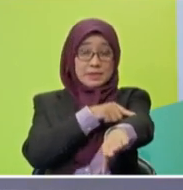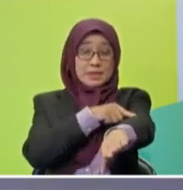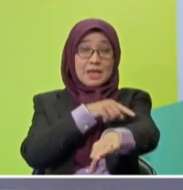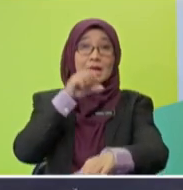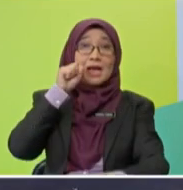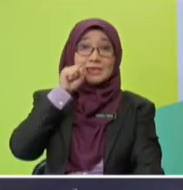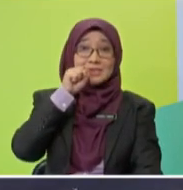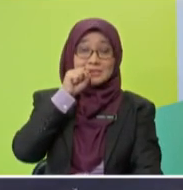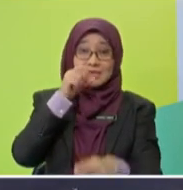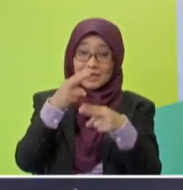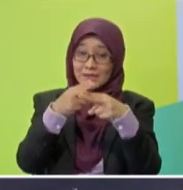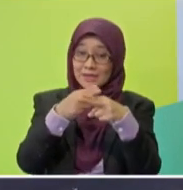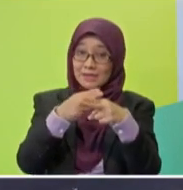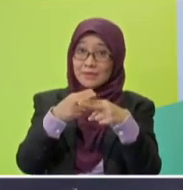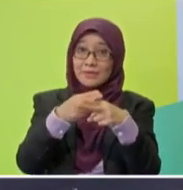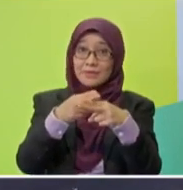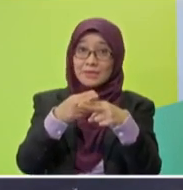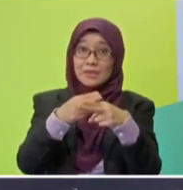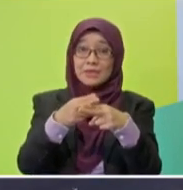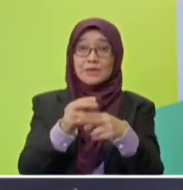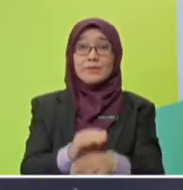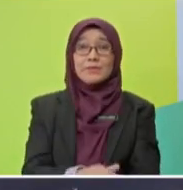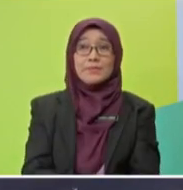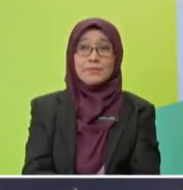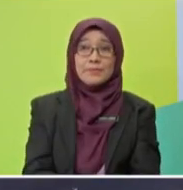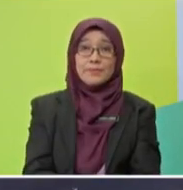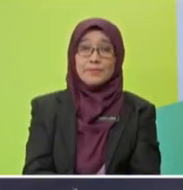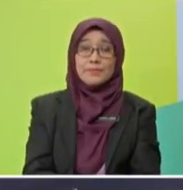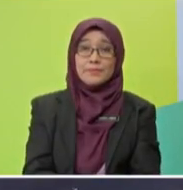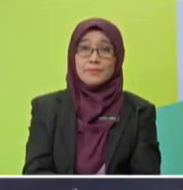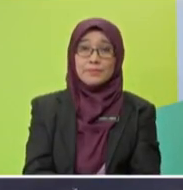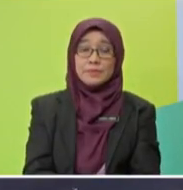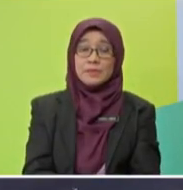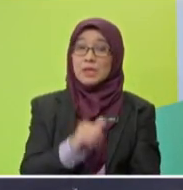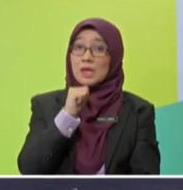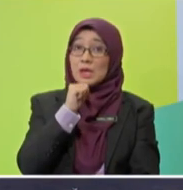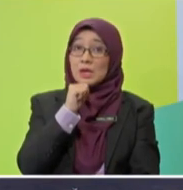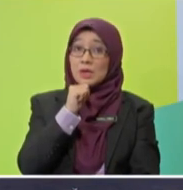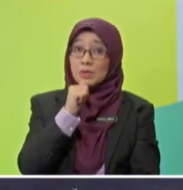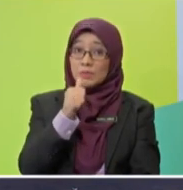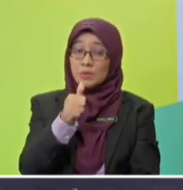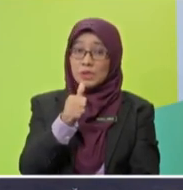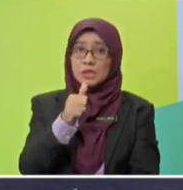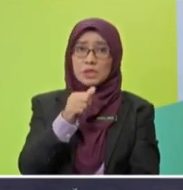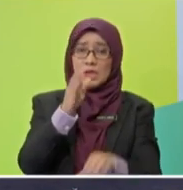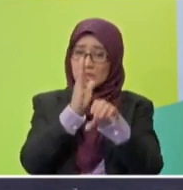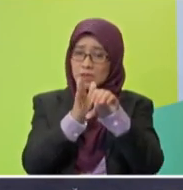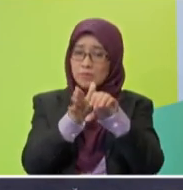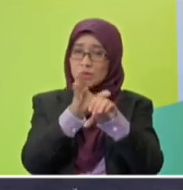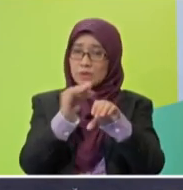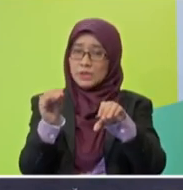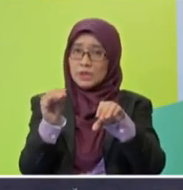untuk pengetahuan murid-murid Cikgu Bukan sepakat timun dengan lobak merah saja yang ada ciri-ciri panjang dan